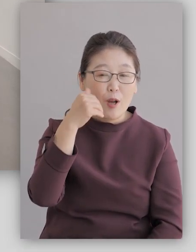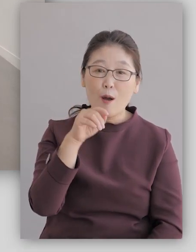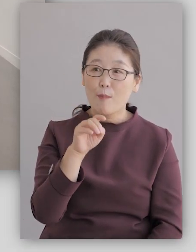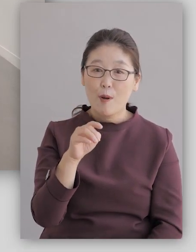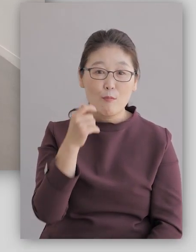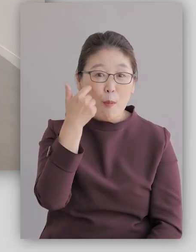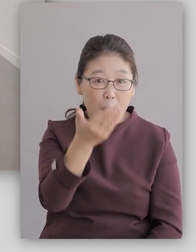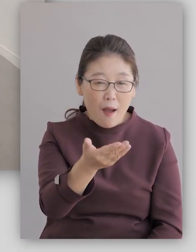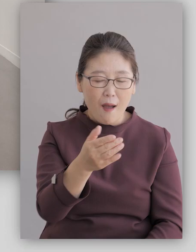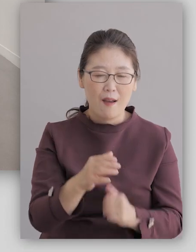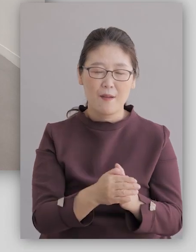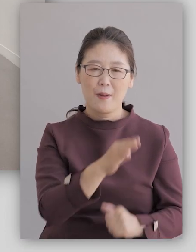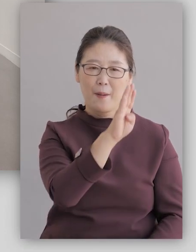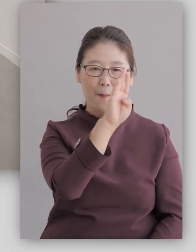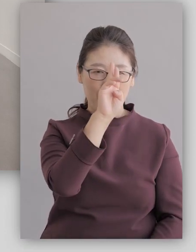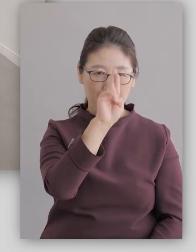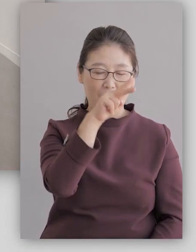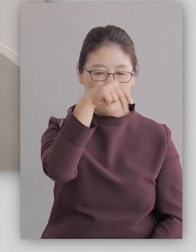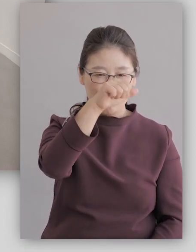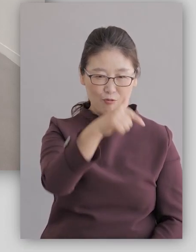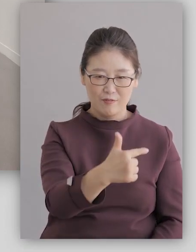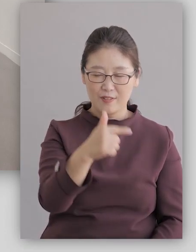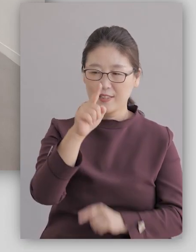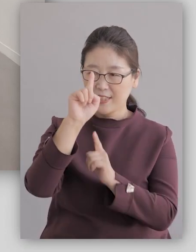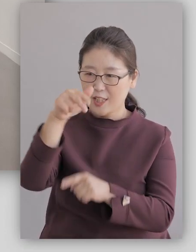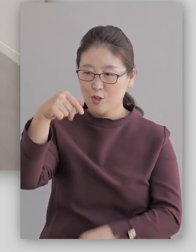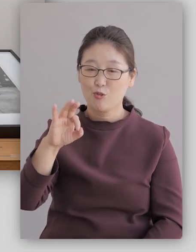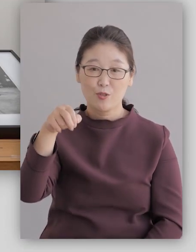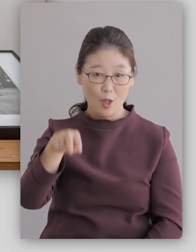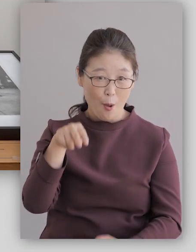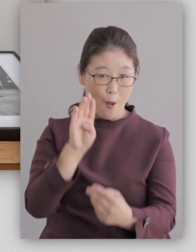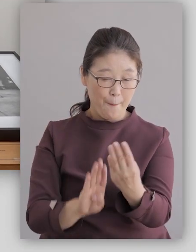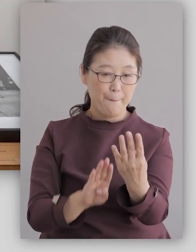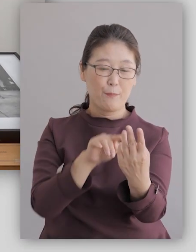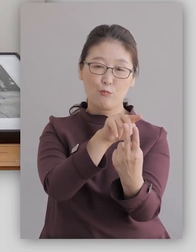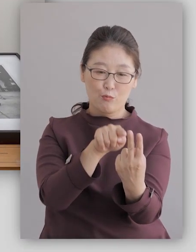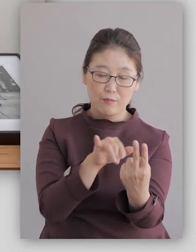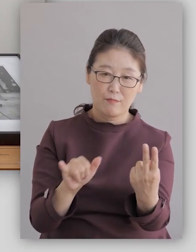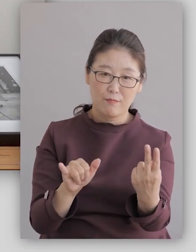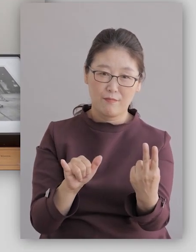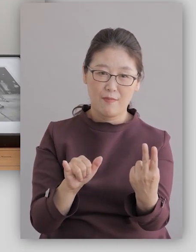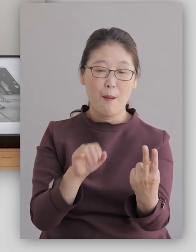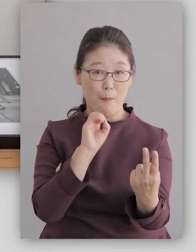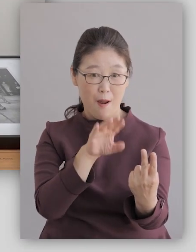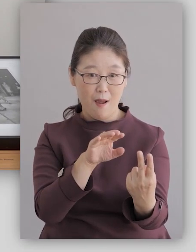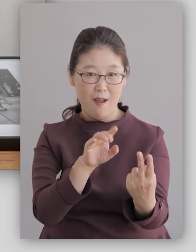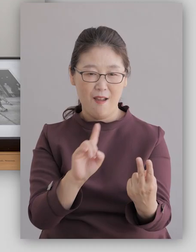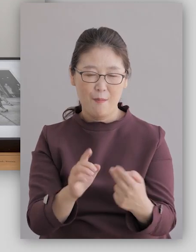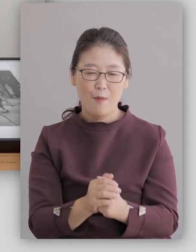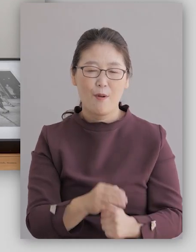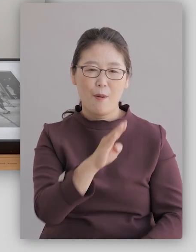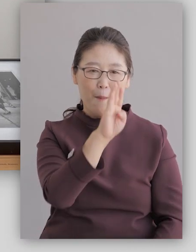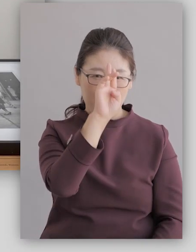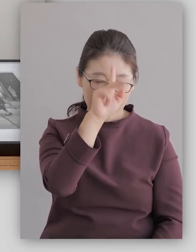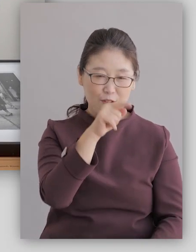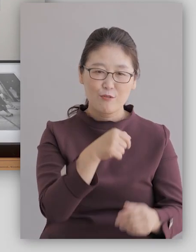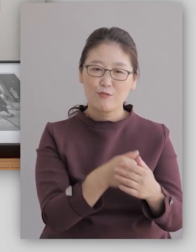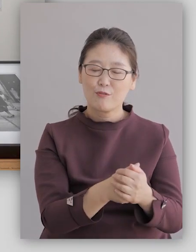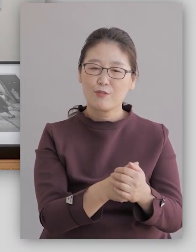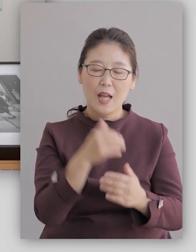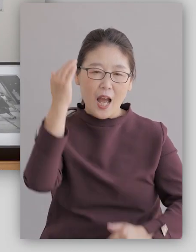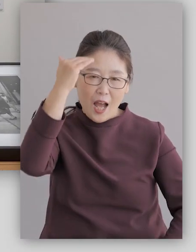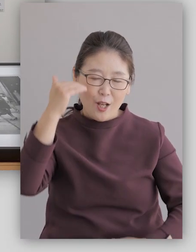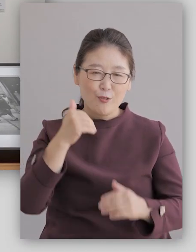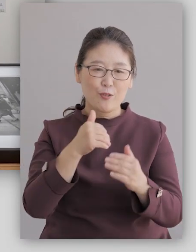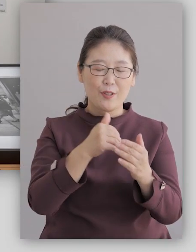항상 박수건 선생님과 이중섭 선생님이 이야기가 됩니다. 박수건 작가는 한국의 향토색, 미에